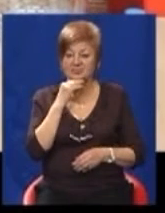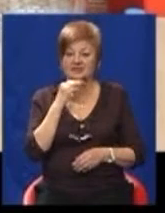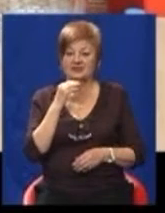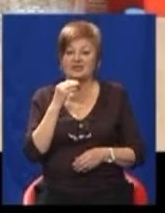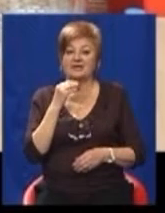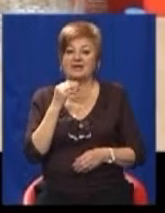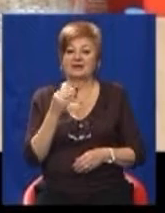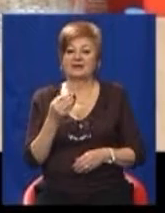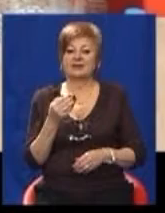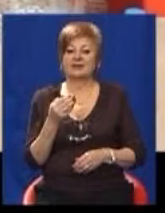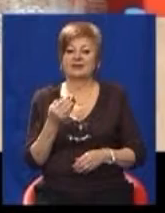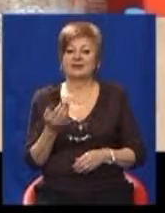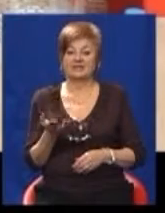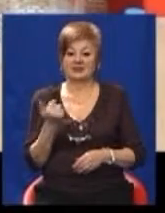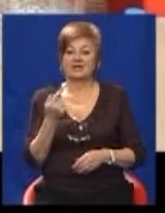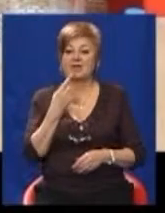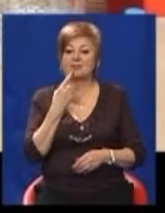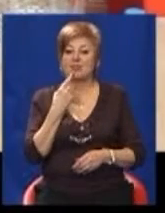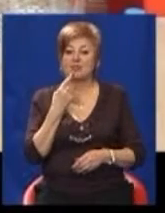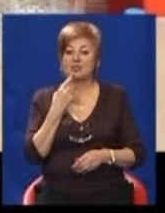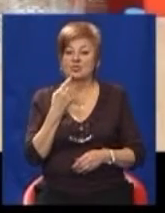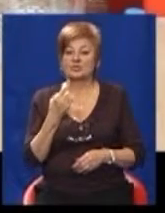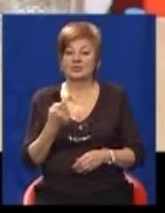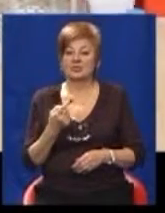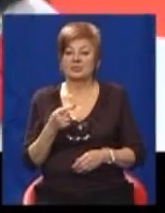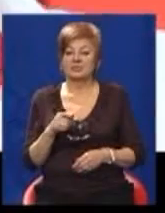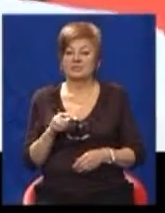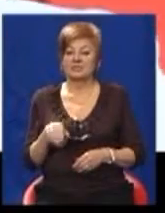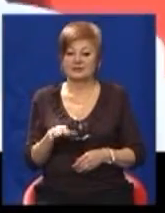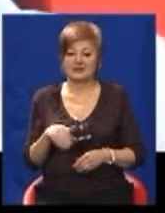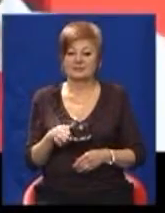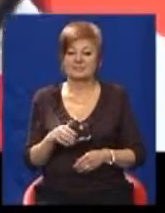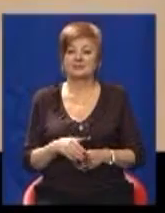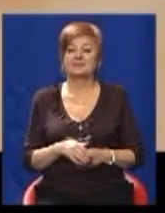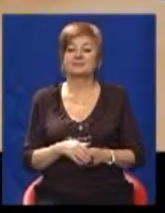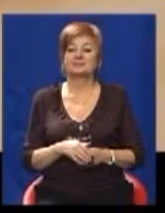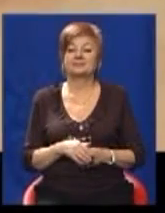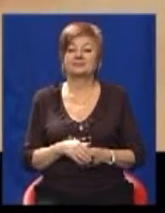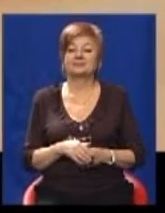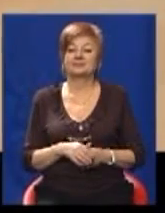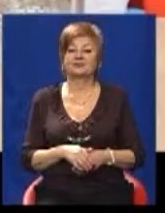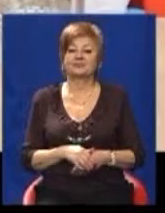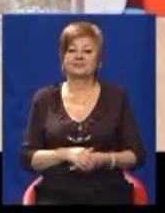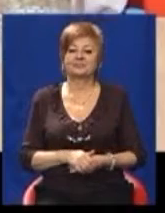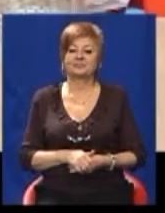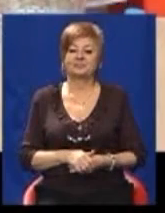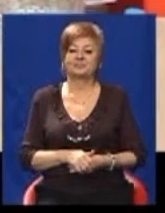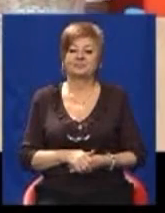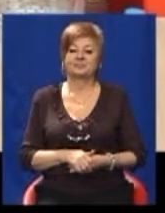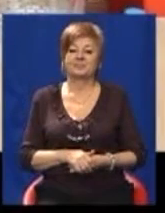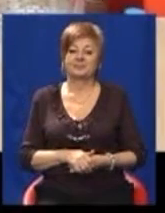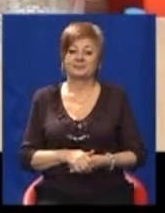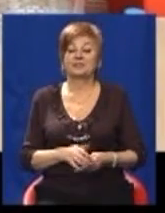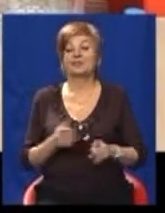Якщо не вдається, давайте спробуємо ось цієї, яка вже вдяглася. Дуже добре. В завеликі рукавички. Так, дуже